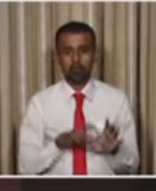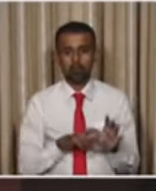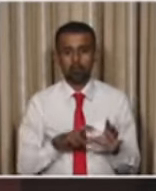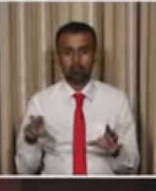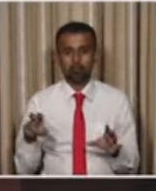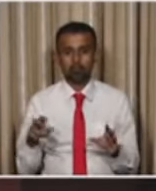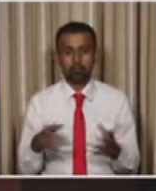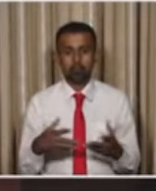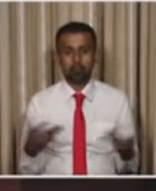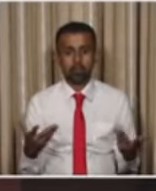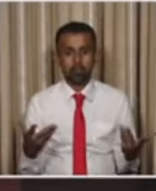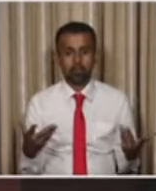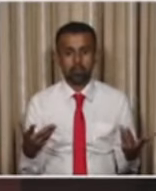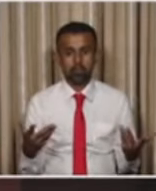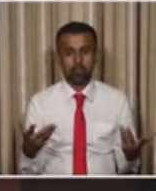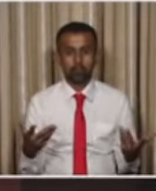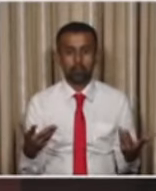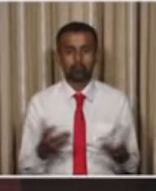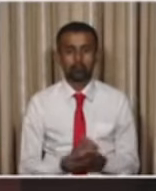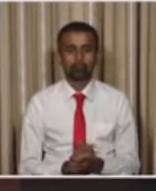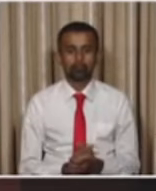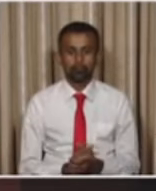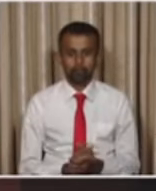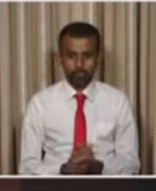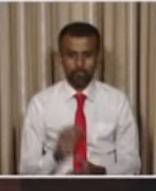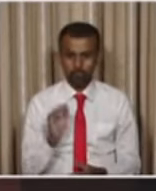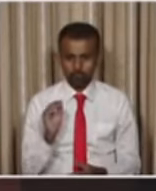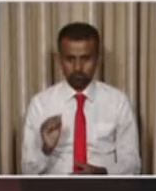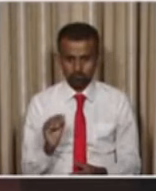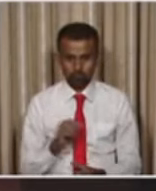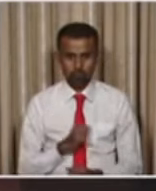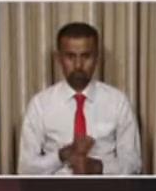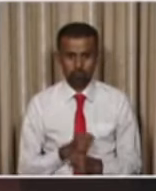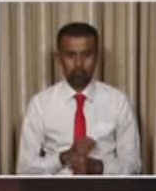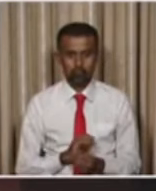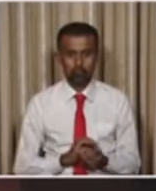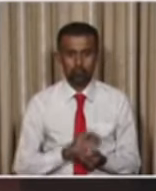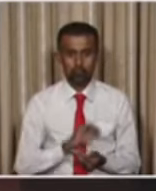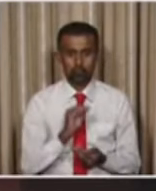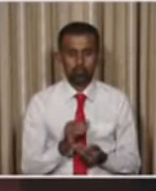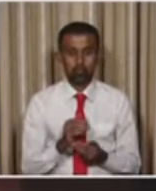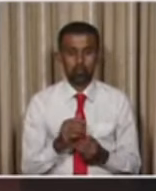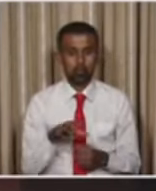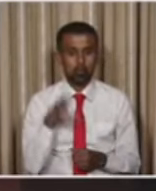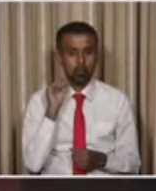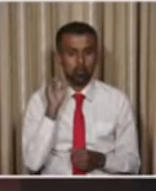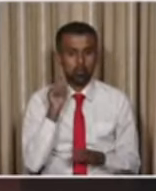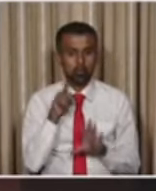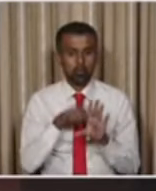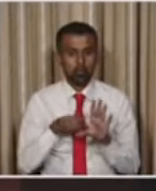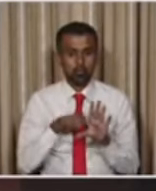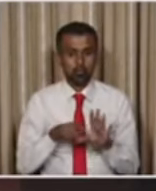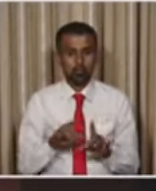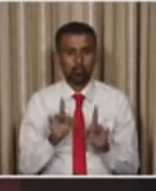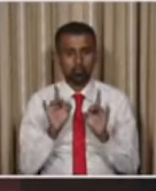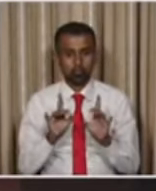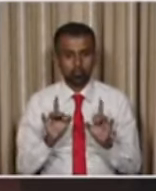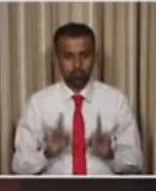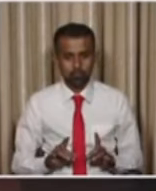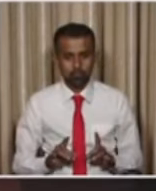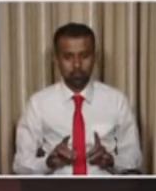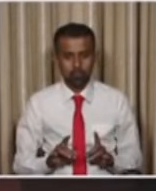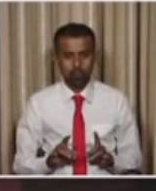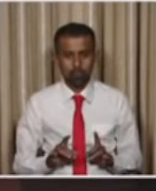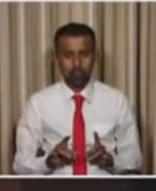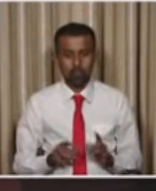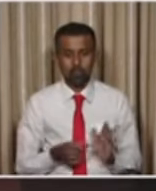වීමට නොහැකි වෙලා තිබෙනවා. කෙසේ වෙතත් රාජ්‍ය අරමුදල් භාවිතයෙන් හදාරන ලද පාඨමාලාවන්ට අදාළව